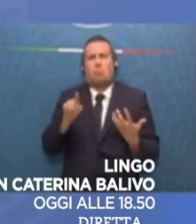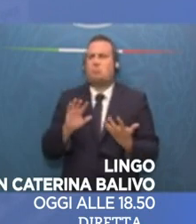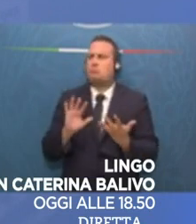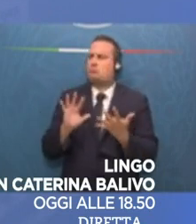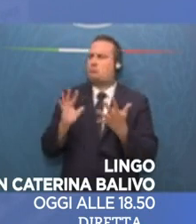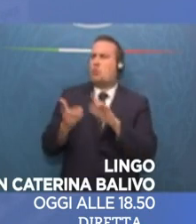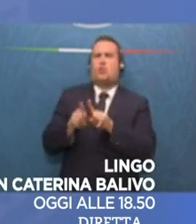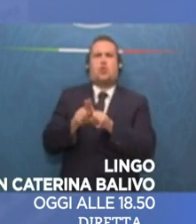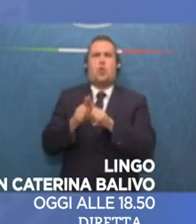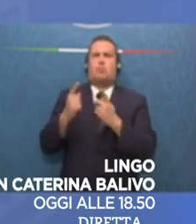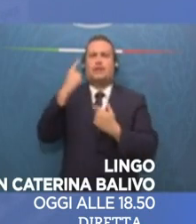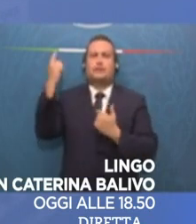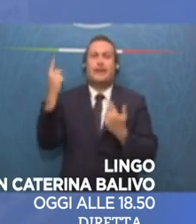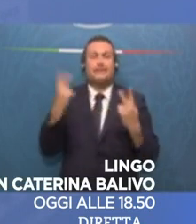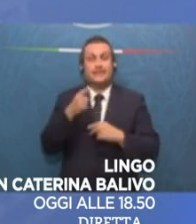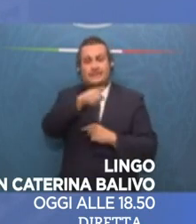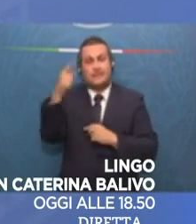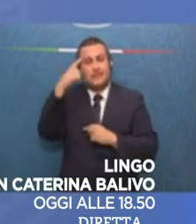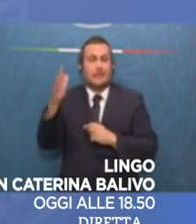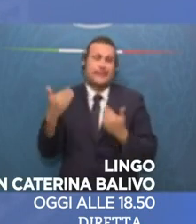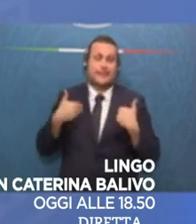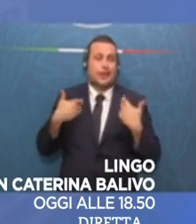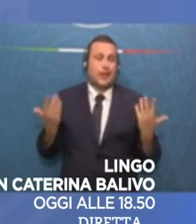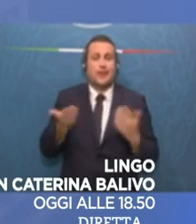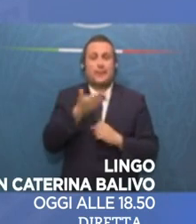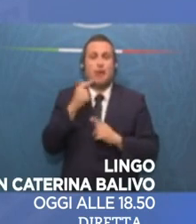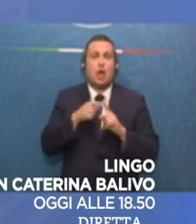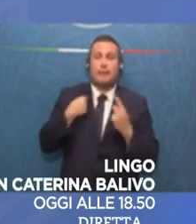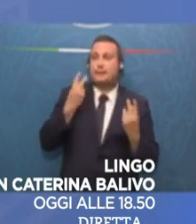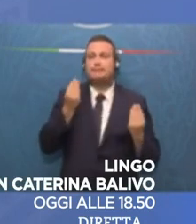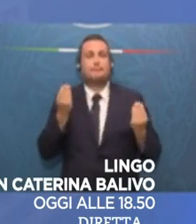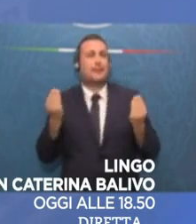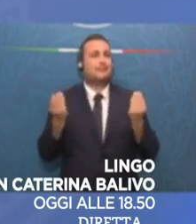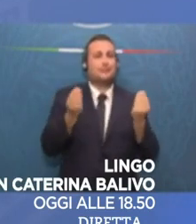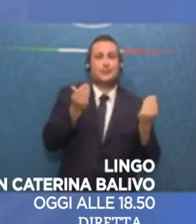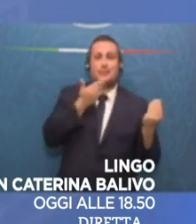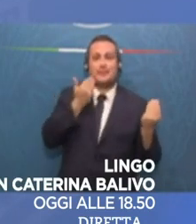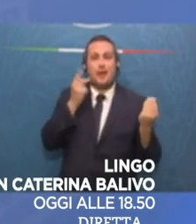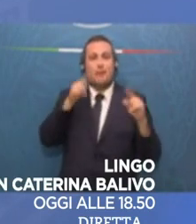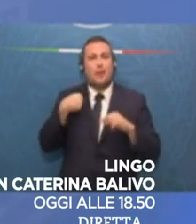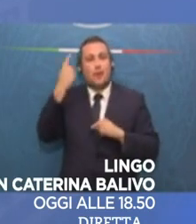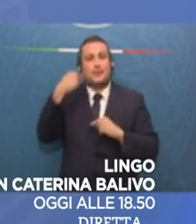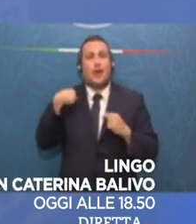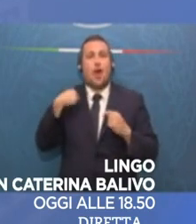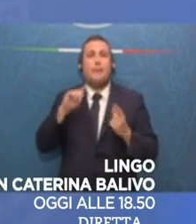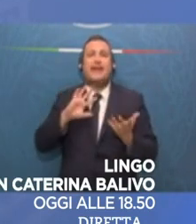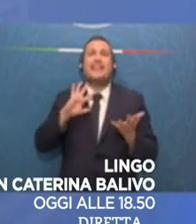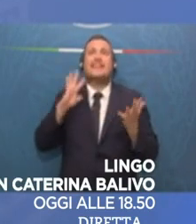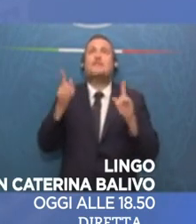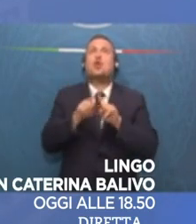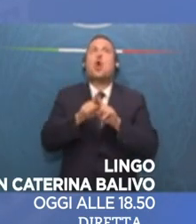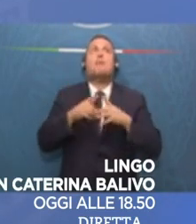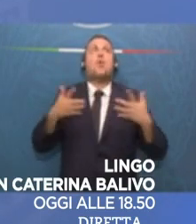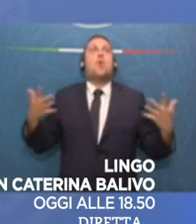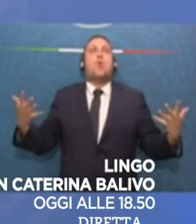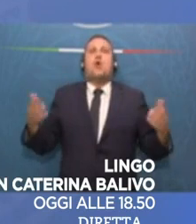una questione così, ma sapete, mi manca un po', no? Alcune percezioni mi mancano, come non riesco a capire come possa diventare una questione così